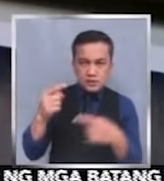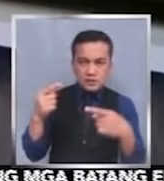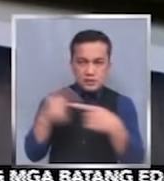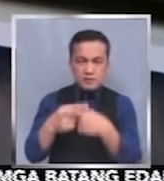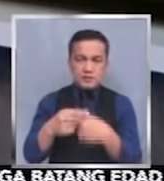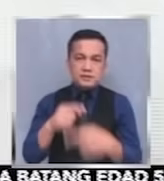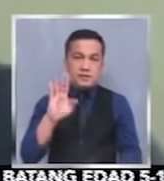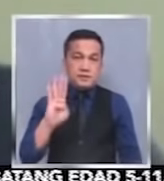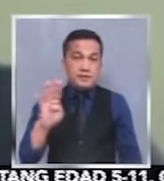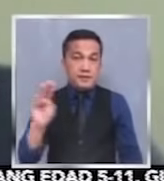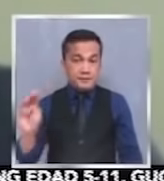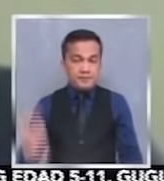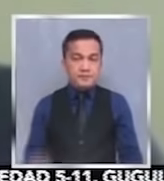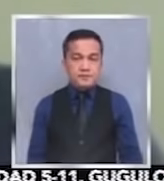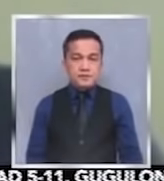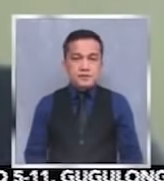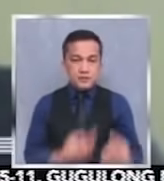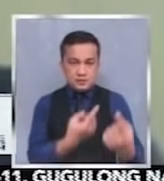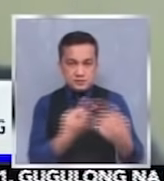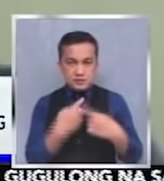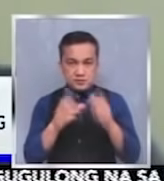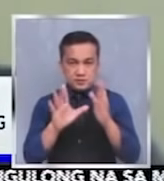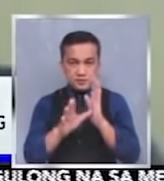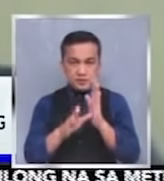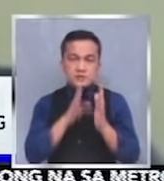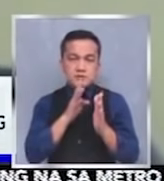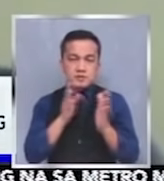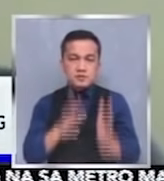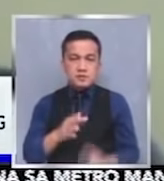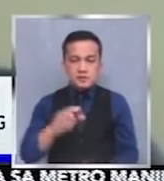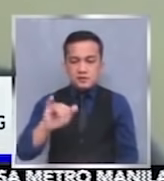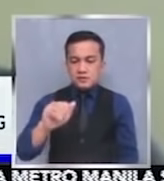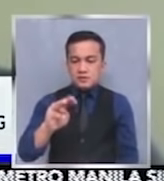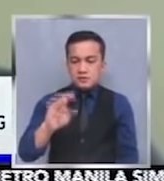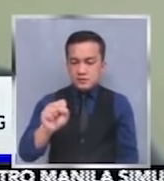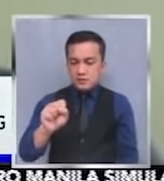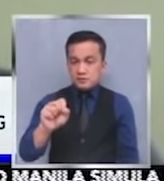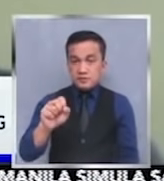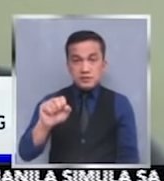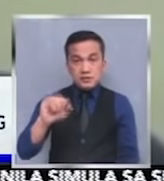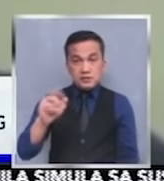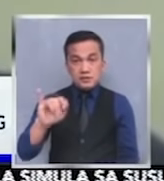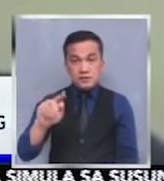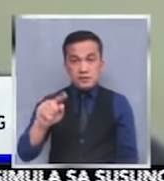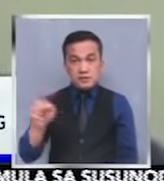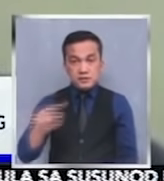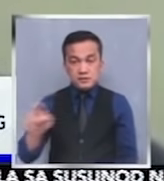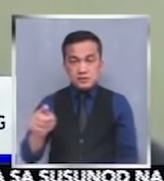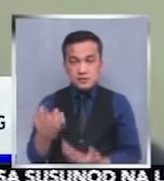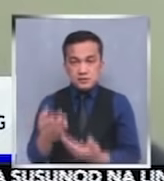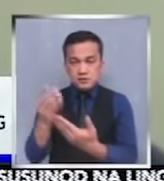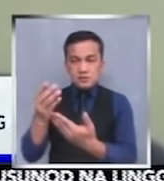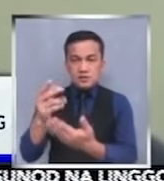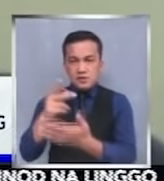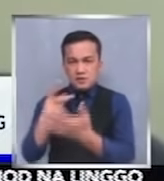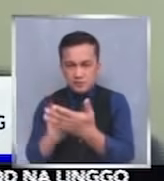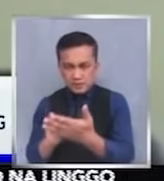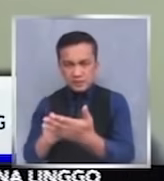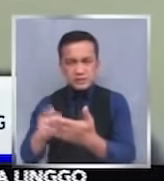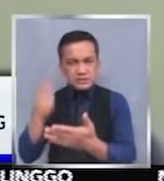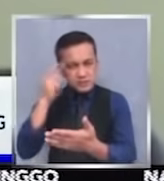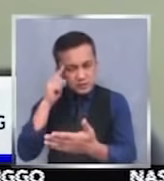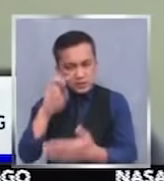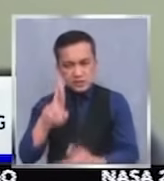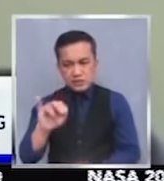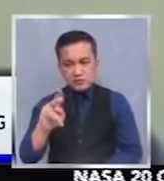Marcos. Sagot po yan ni COMELEC spokesperson James Jimenez sa inihaing motion for partial reconsideration ng mga